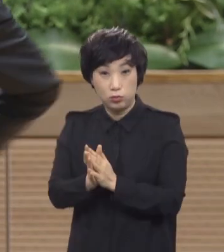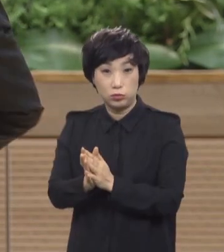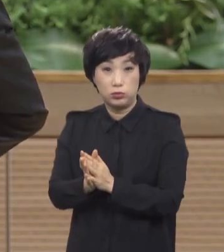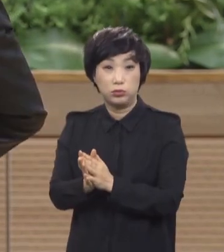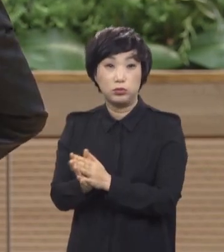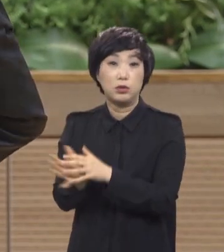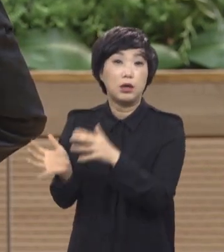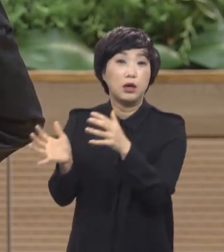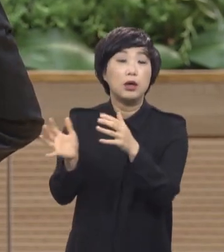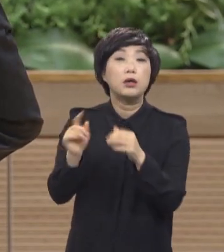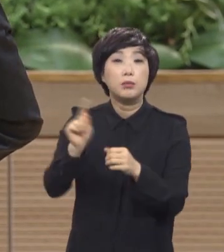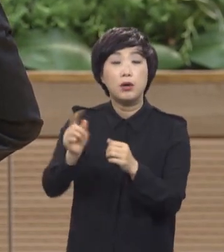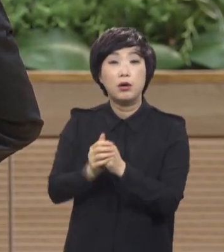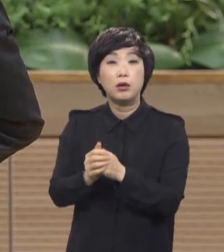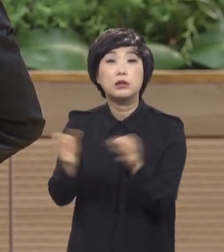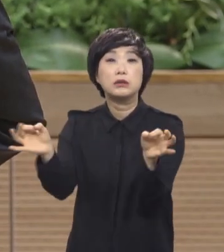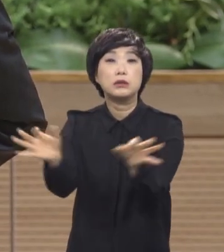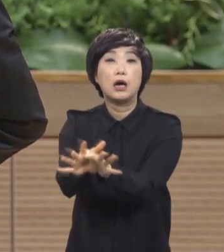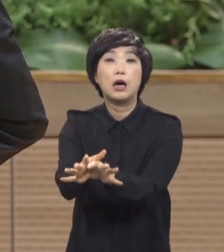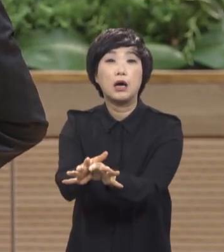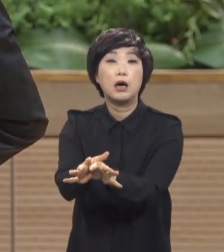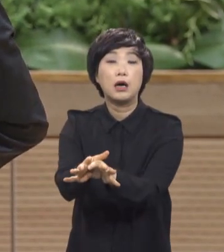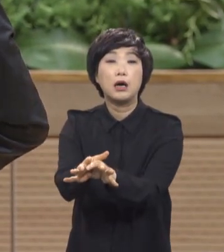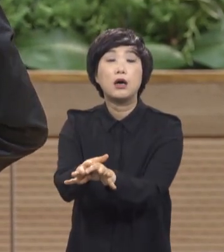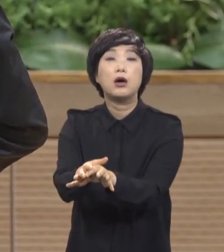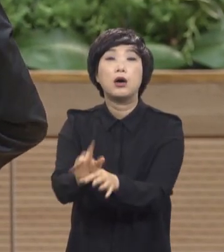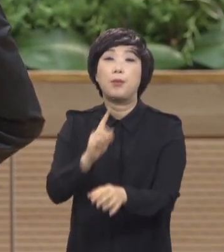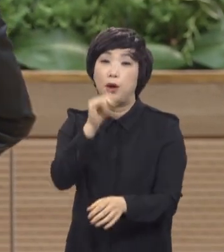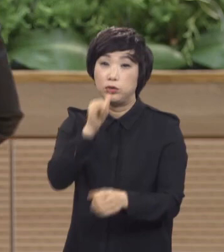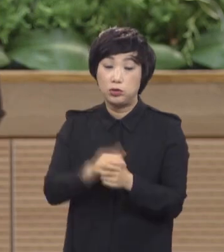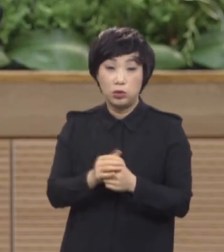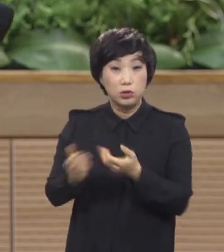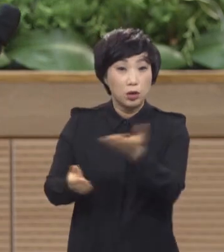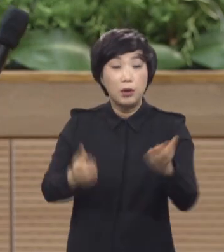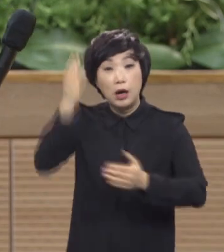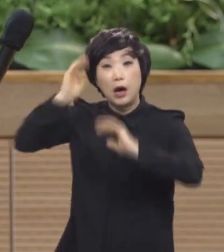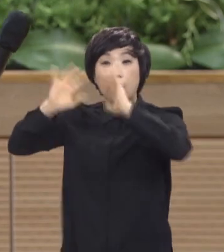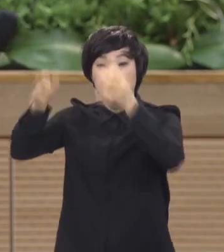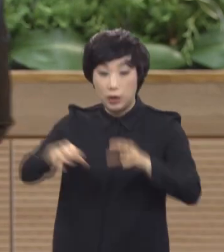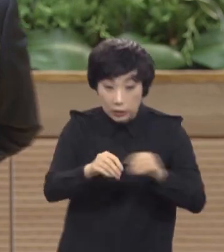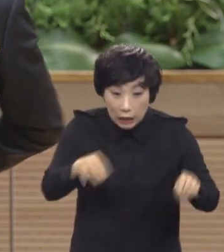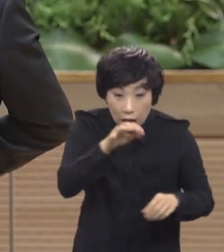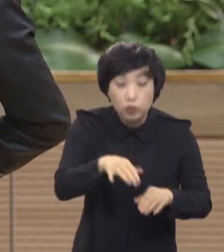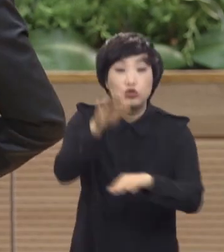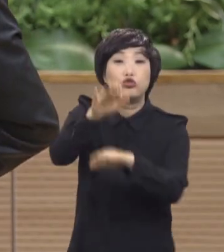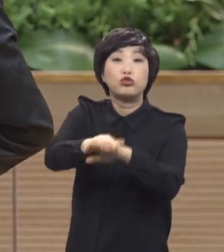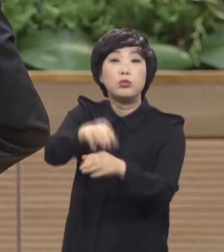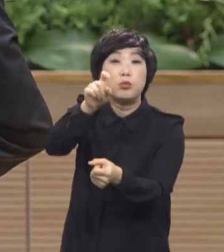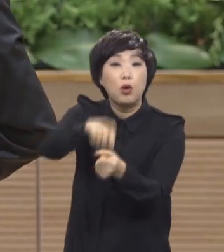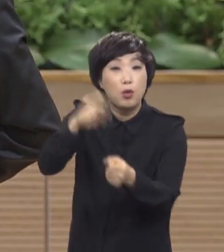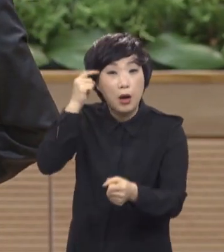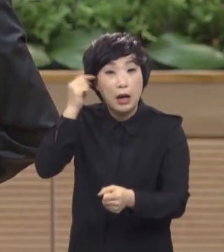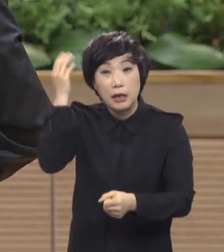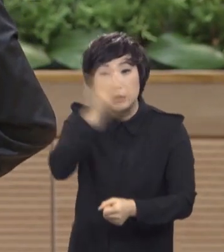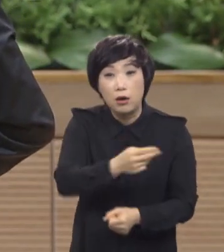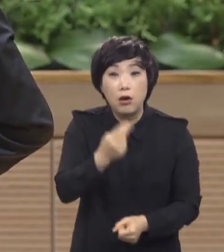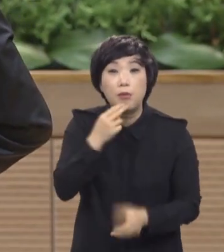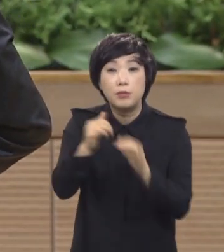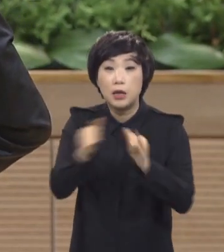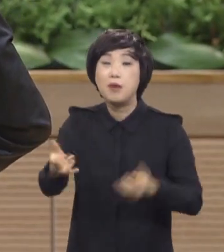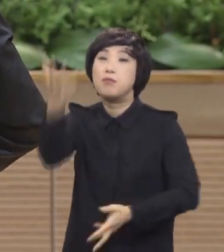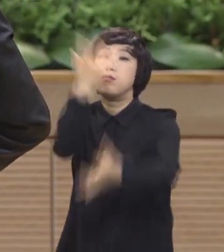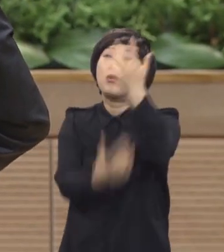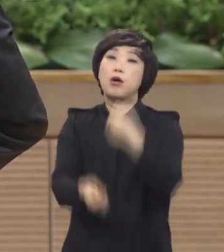그래서 하늘과 땅을 왜 두었느냐 경건치 않는 자들을 불사르기 위해서